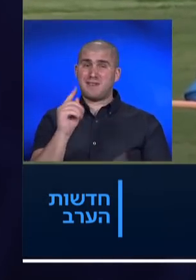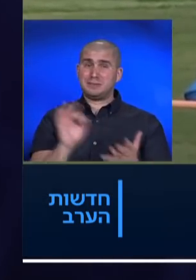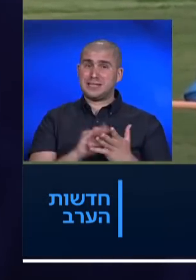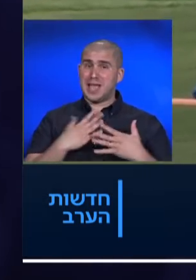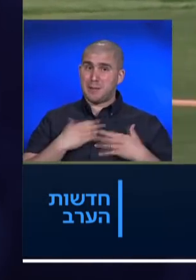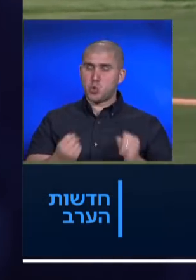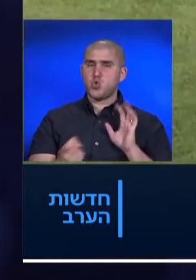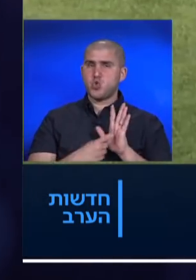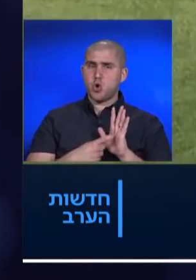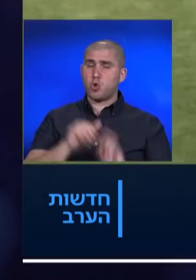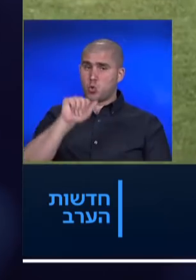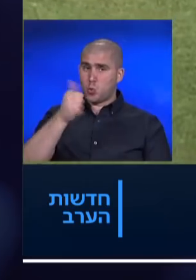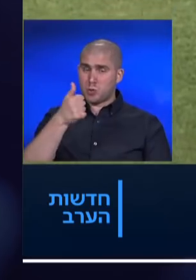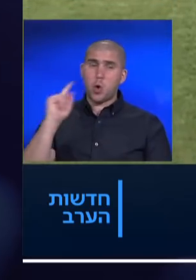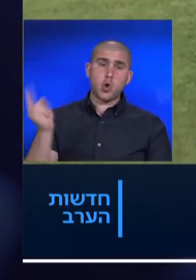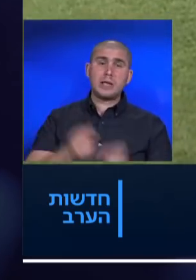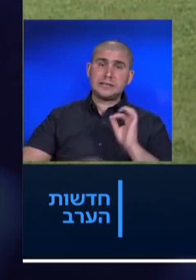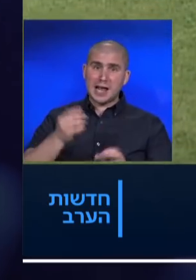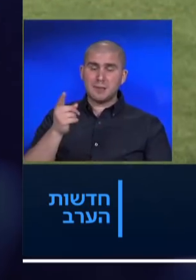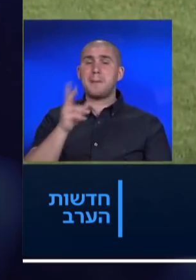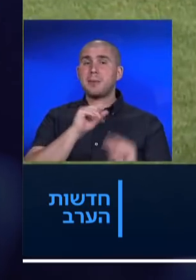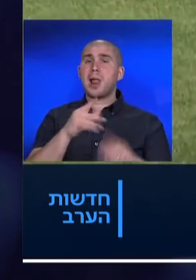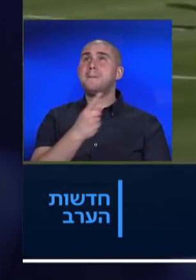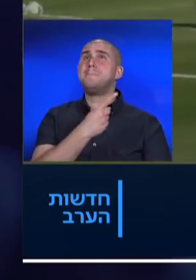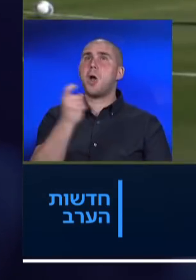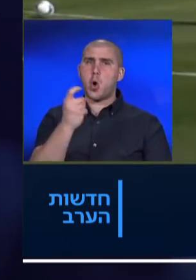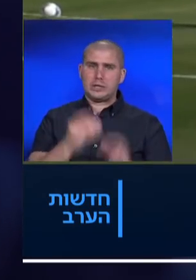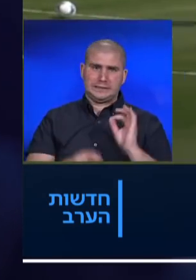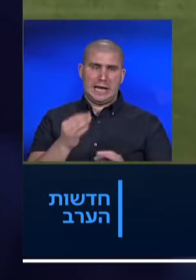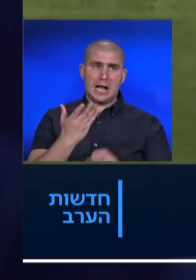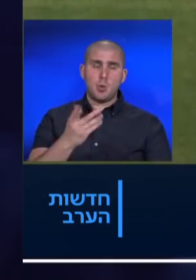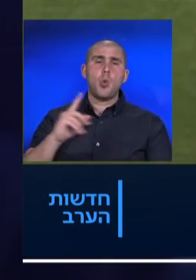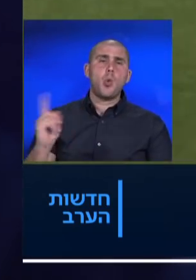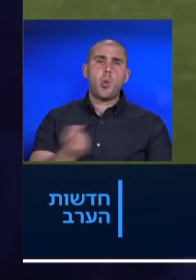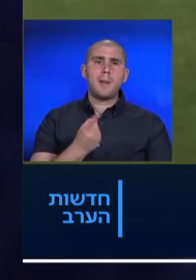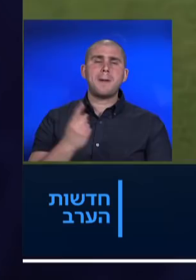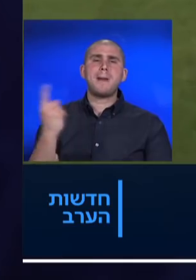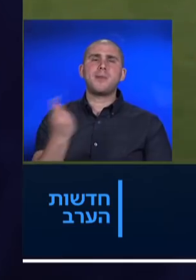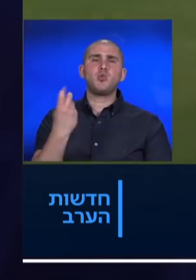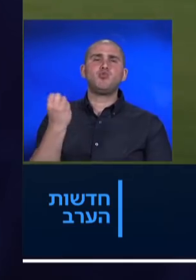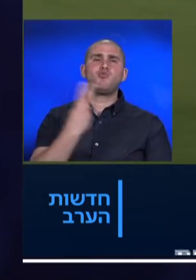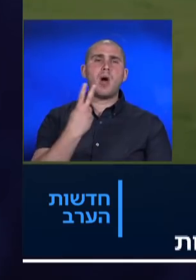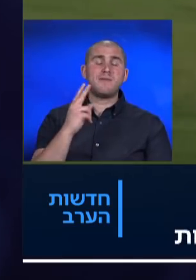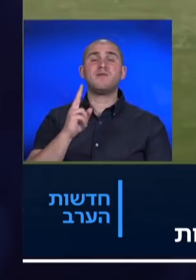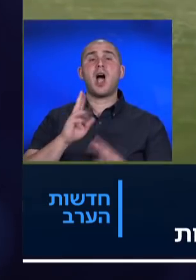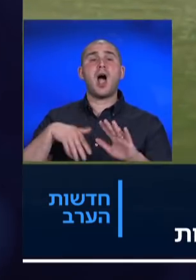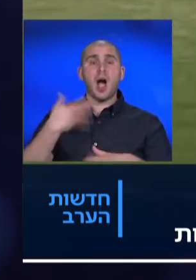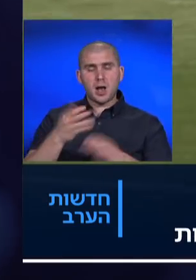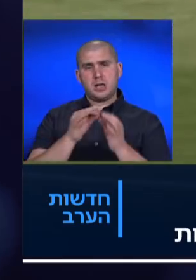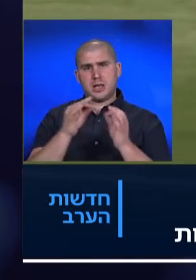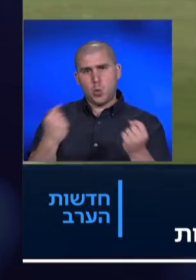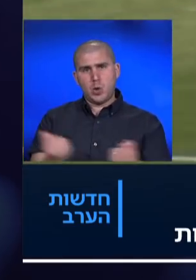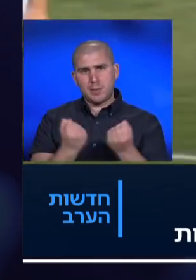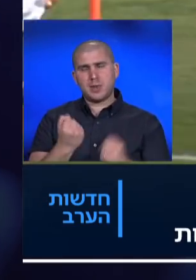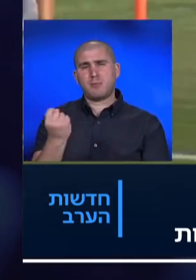שקודם כל, כל השחקנים, אנחנו מדברים על מאות רבות של שחקנים, כולם יהיו בבידוד שבועיים, ורק אחרי זה יתחילו להתאמן כמה שבועות, ורק אחרי